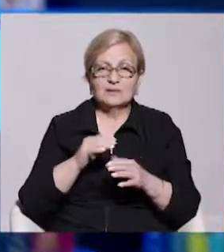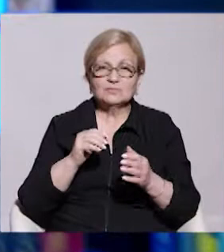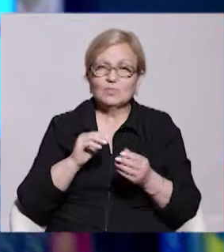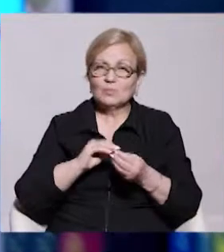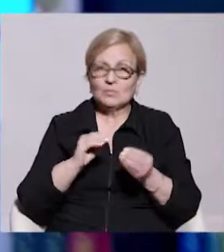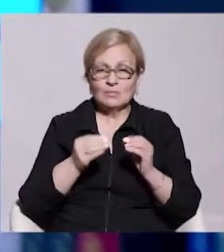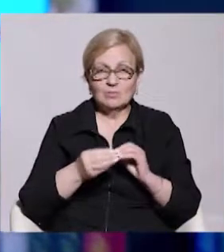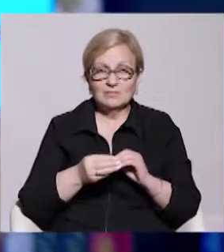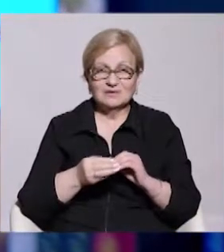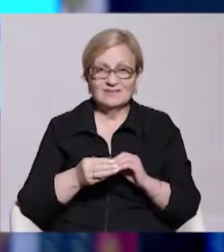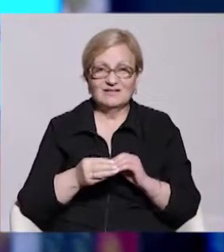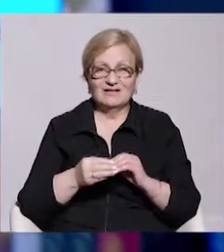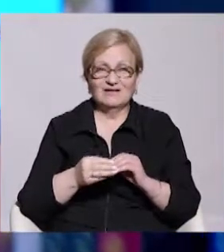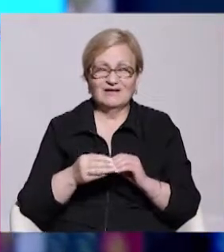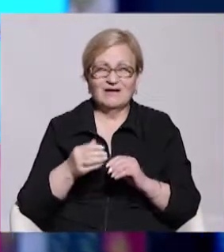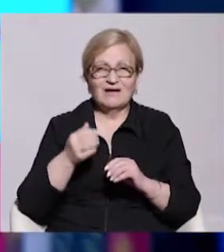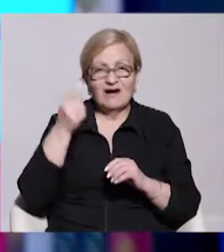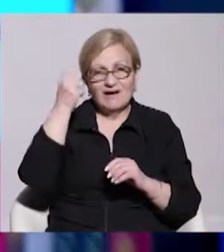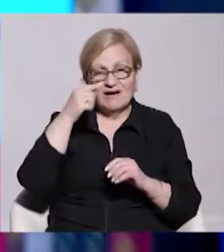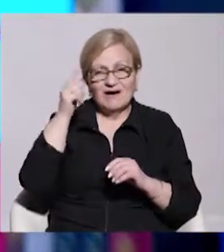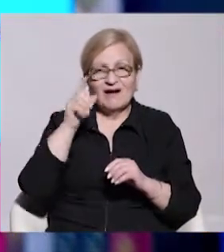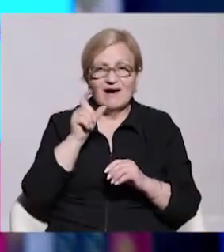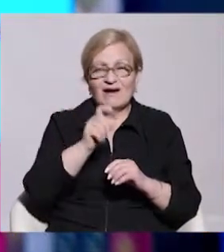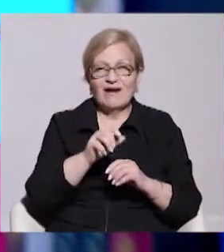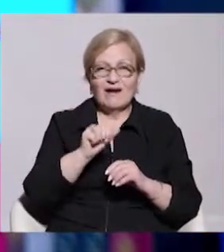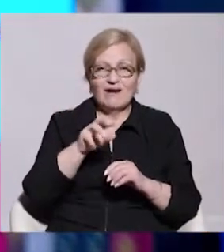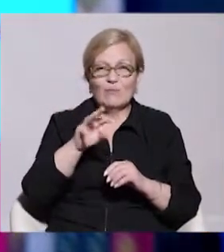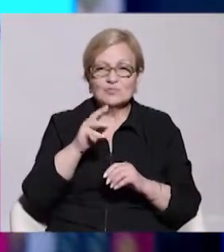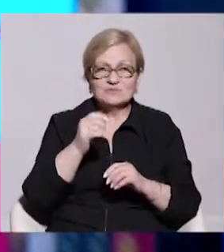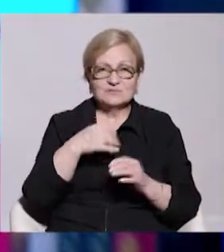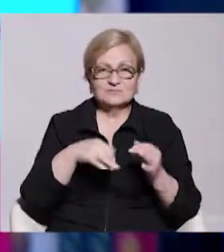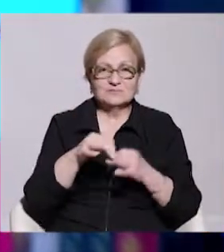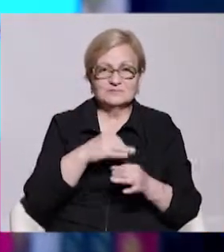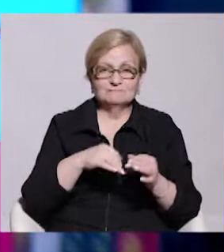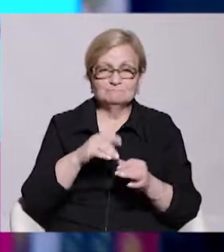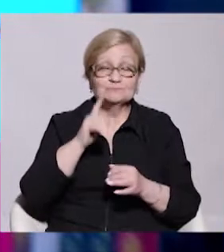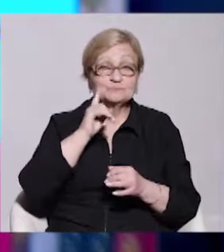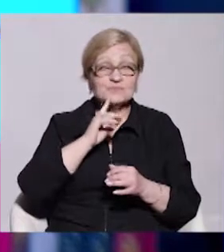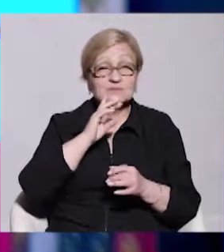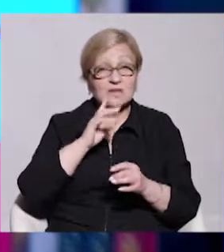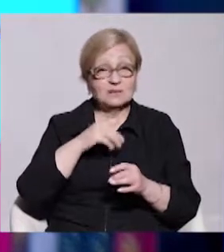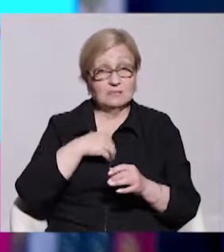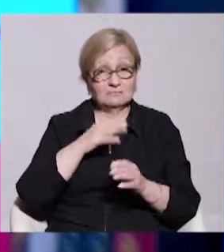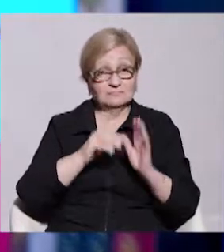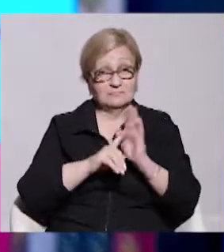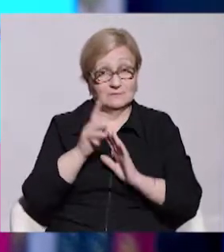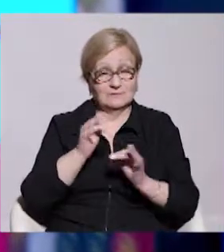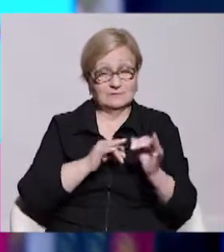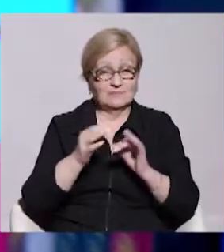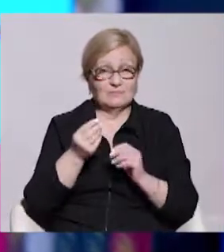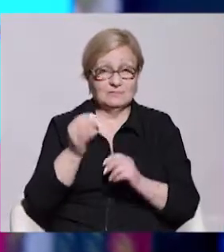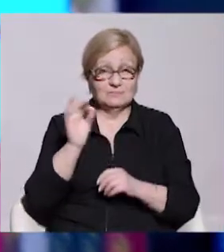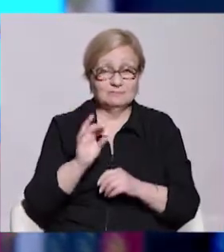პრობლემებზე, როგორც ვეძახით ხოლმე, ამოცანებზე უნდა ვისაუბროთ. სანამ მათემატიკურ პრობლემებზე დავიწყებდეთ